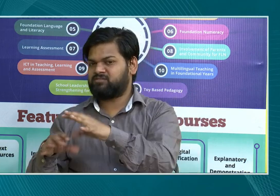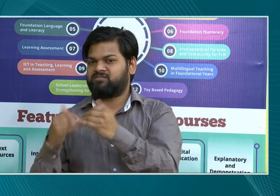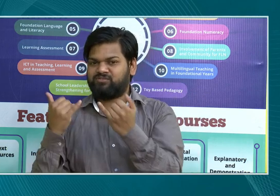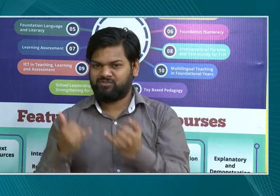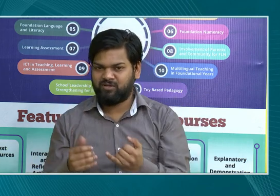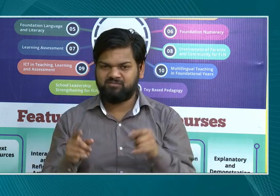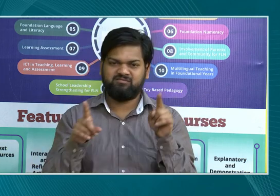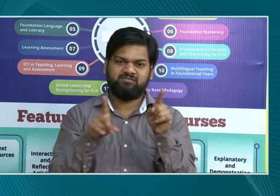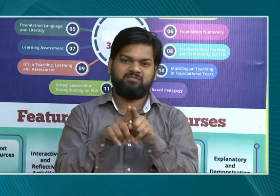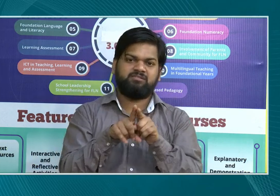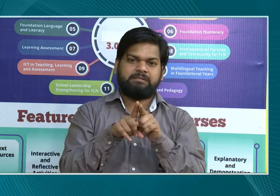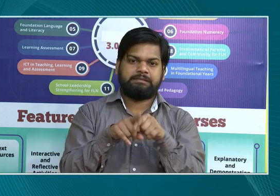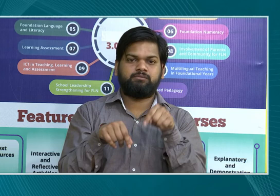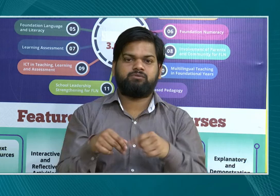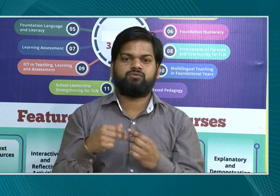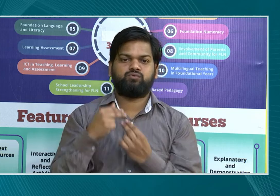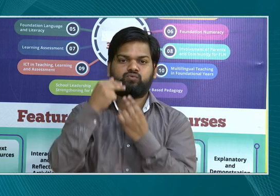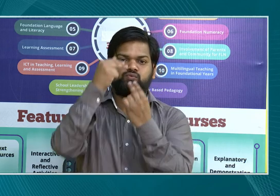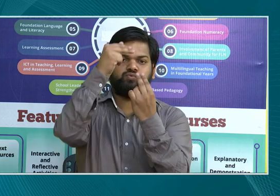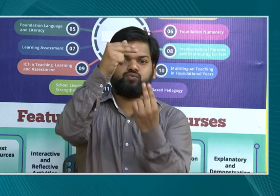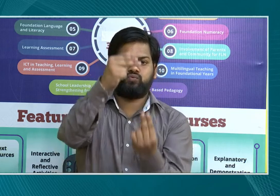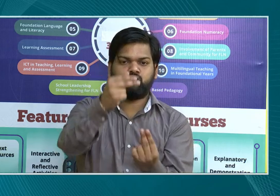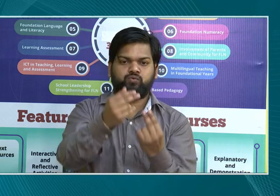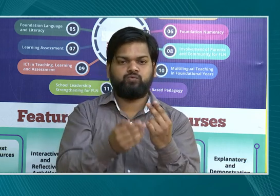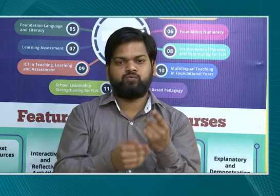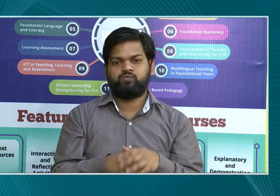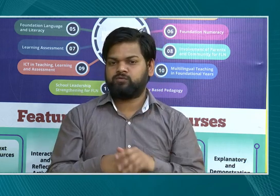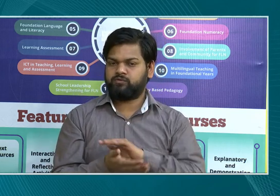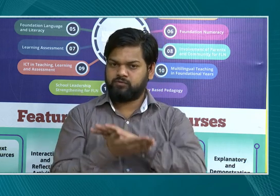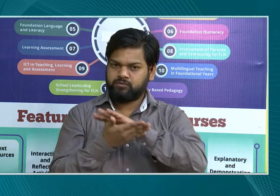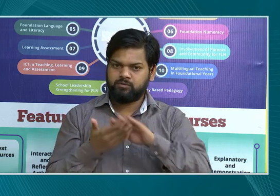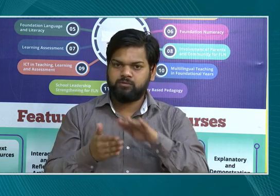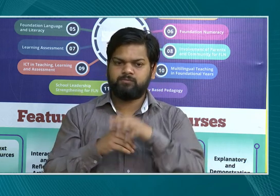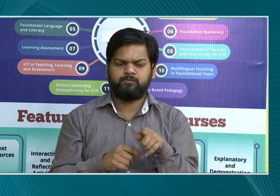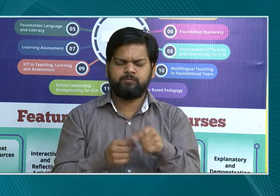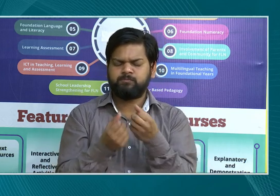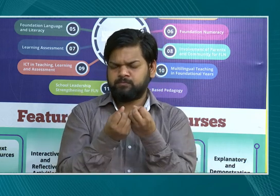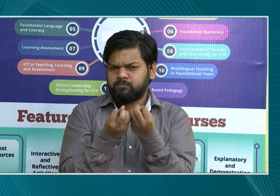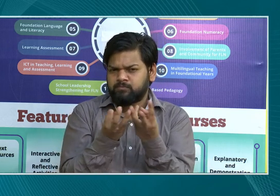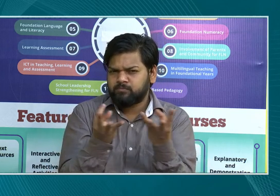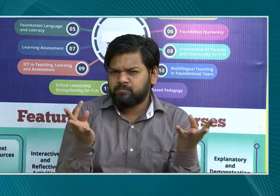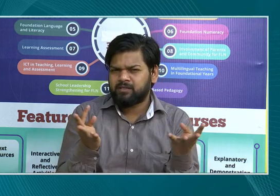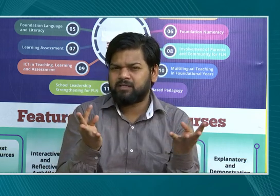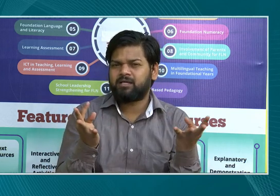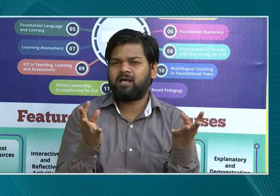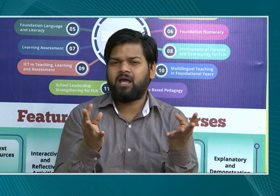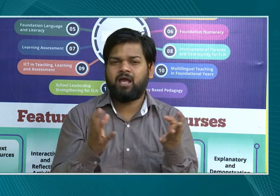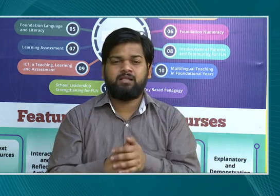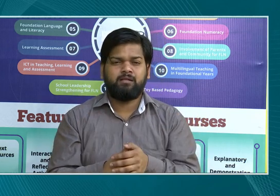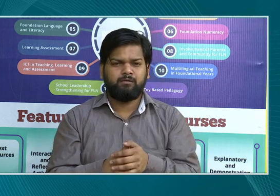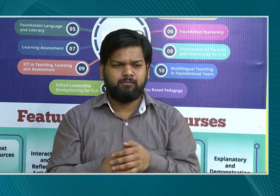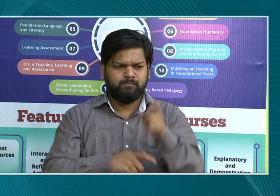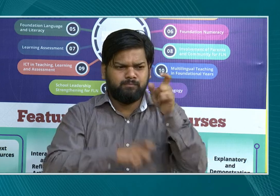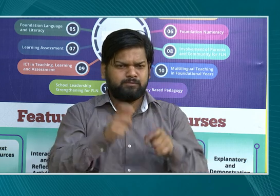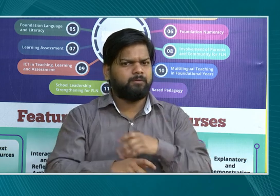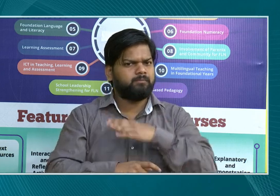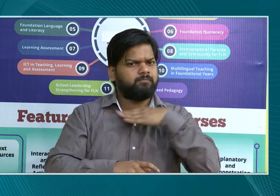यह दिखाए गया है की कुछ ऐसे भी बलिदानी थी जिनकी हमारे सामने जो जिनके किस से नहीं ए सके हैं